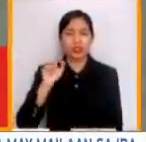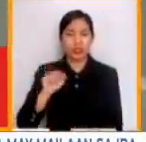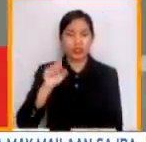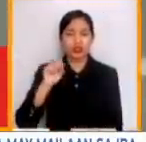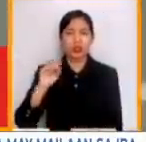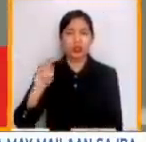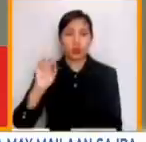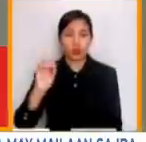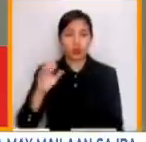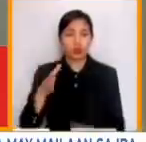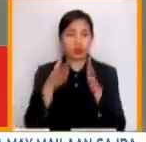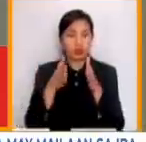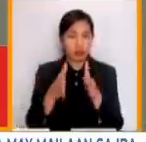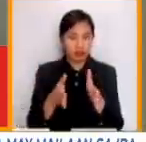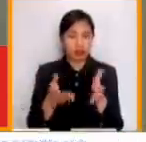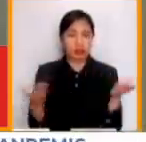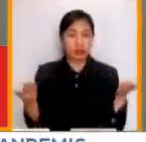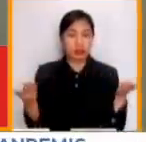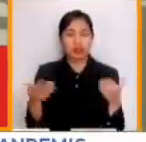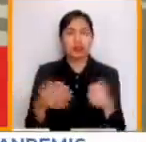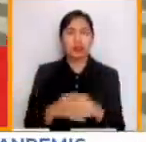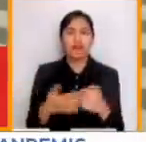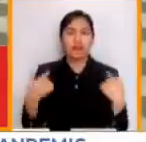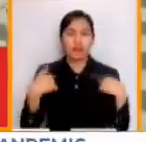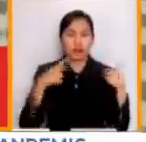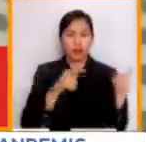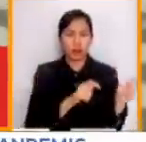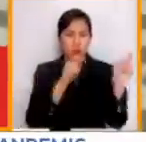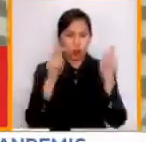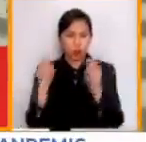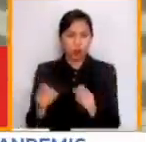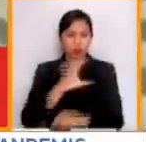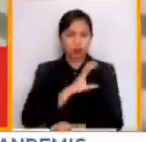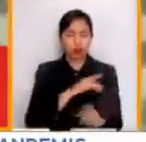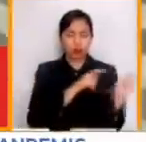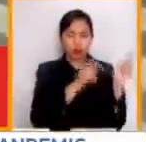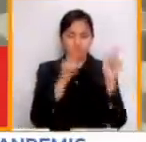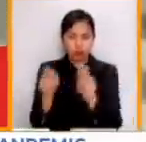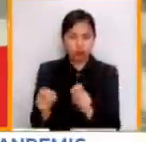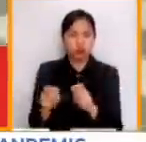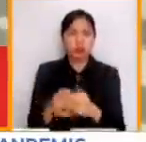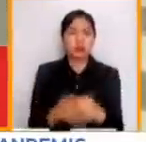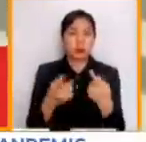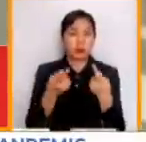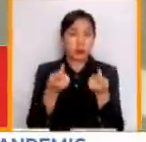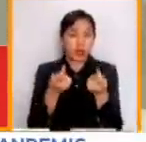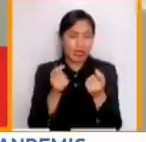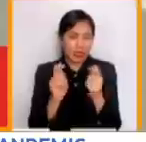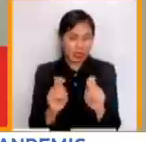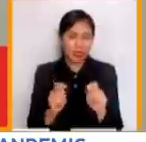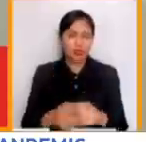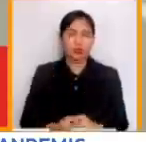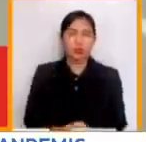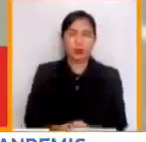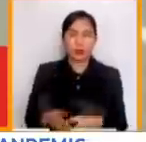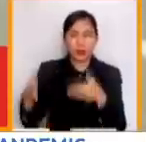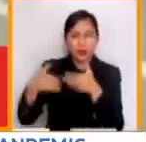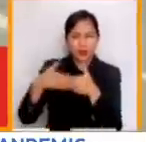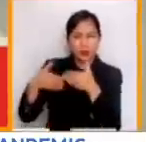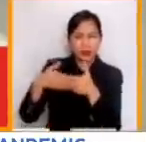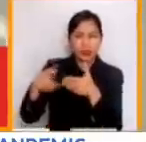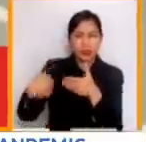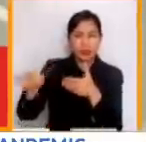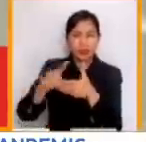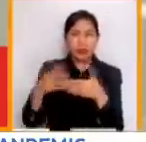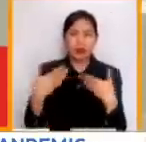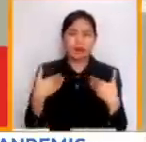NCRPO lumipat na rin ng pwesto dito dahil sinusubukan nila na makalapit dito sa papasok, dito sa may venue mismo